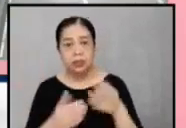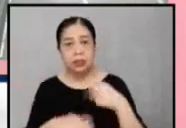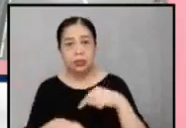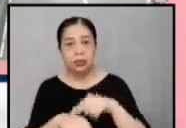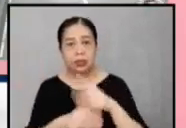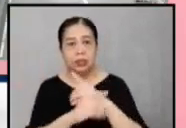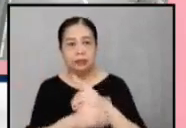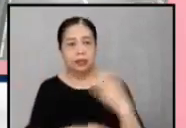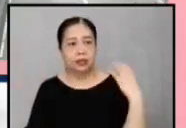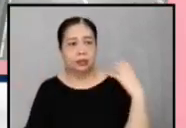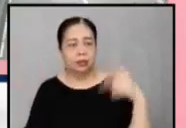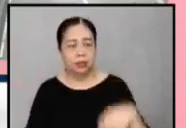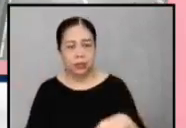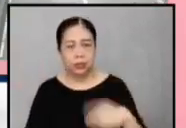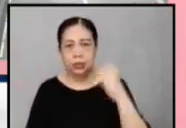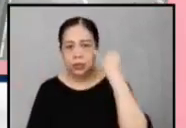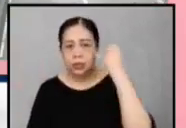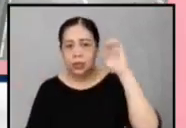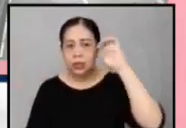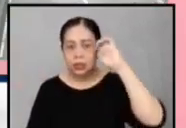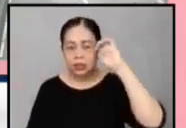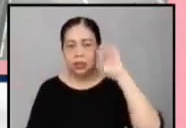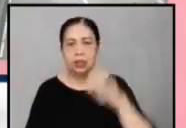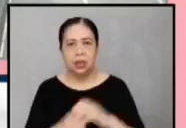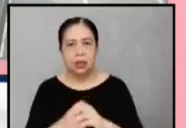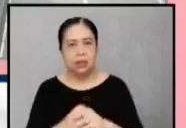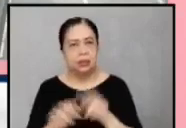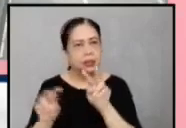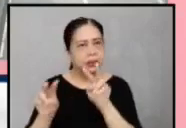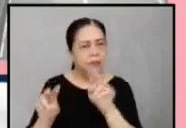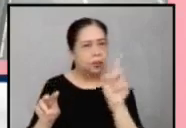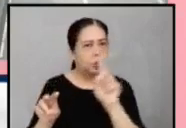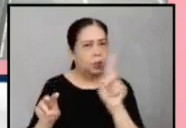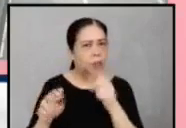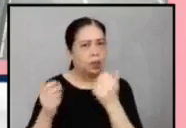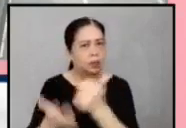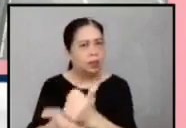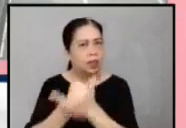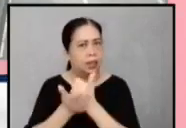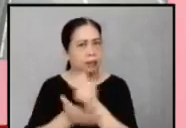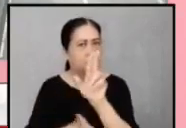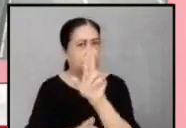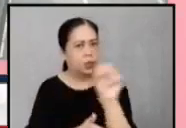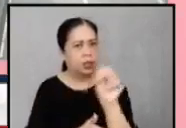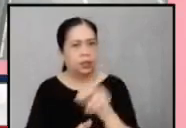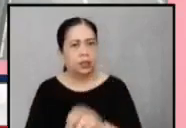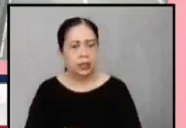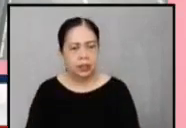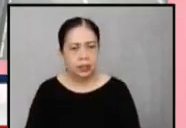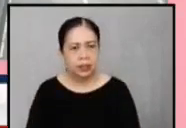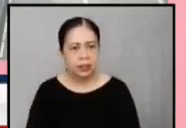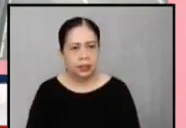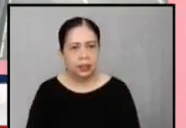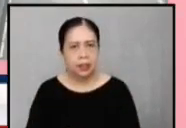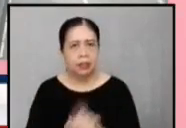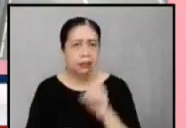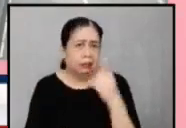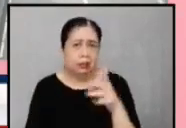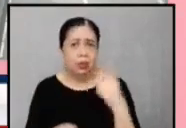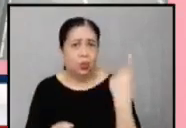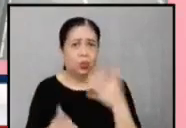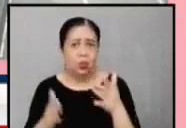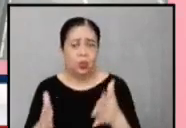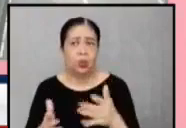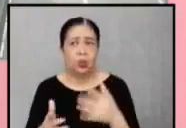Chairperson Jinggoy Estrada, abangan natin kung ano ang maitutulong ng UN. That is the only way para matigil